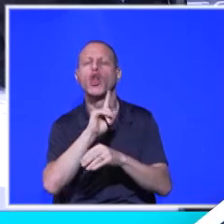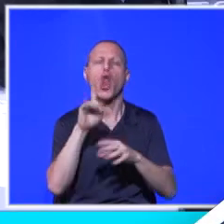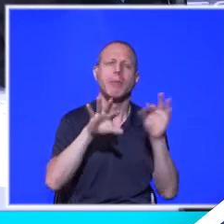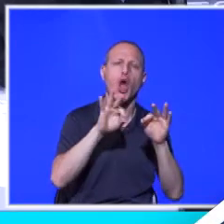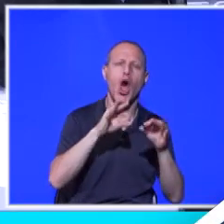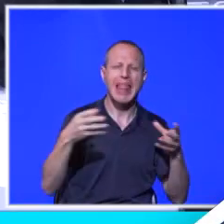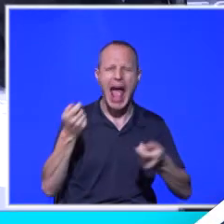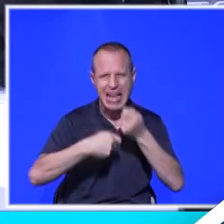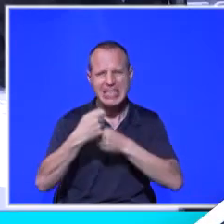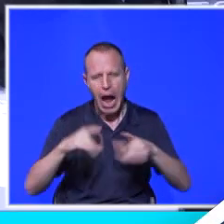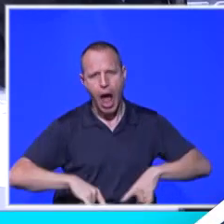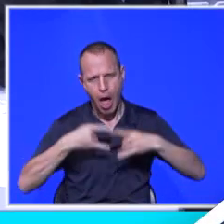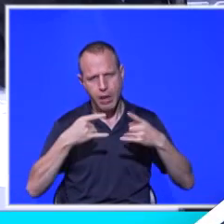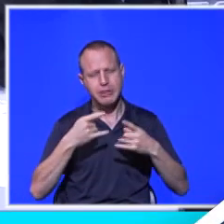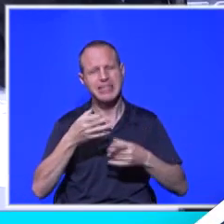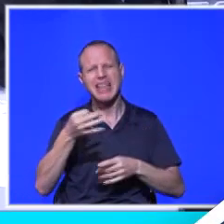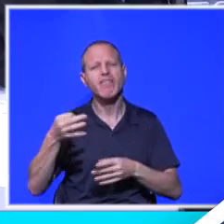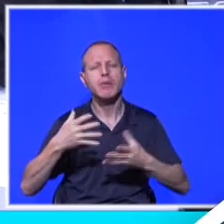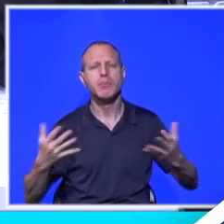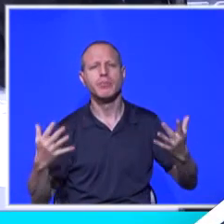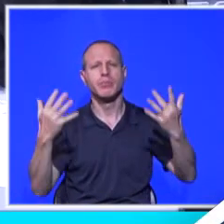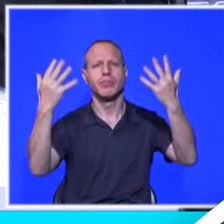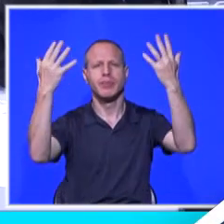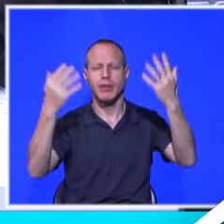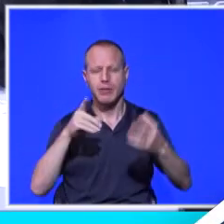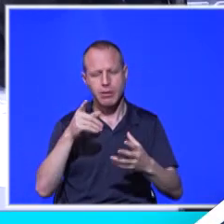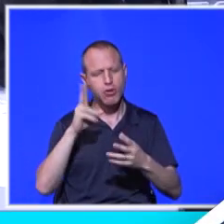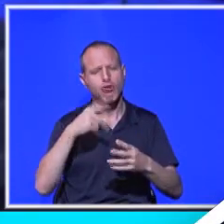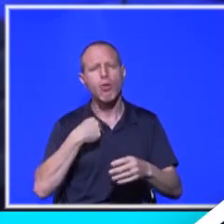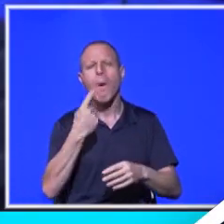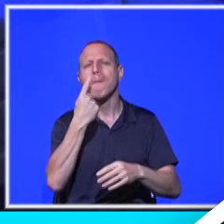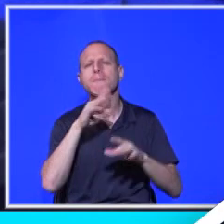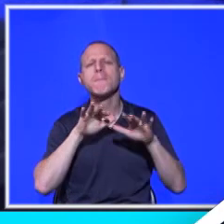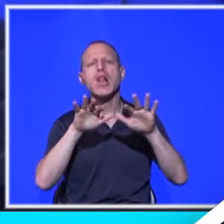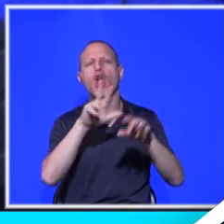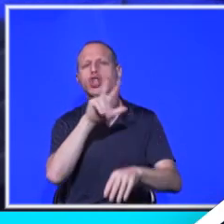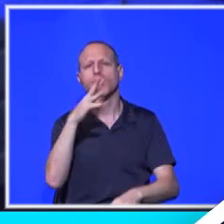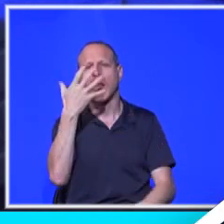רוכשים. זה מועדון חברתי של אנשים נהדרים. יש לנו